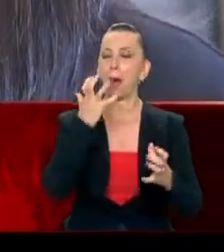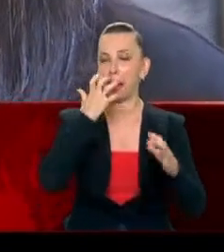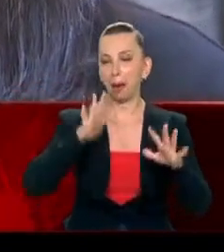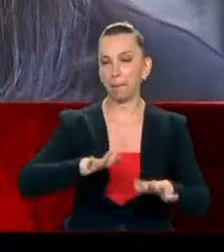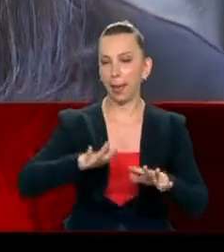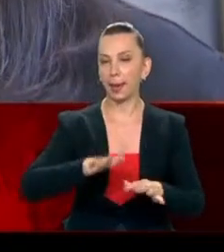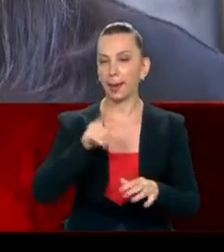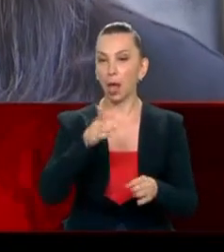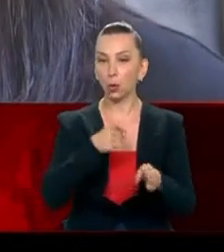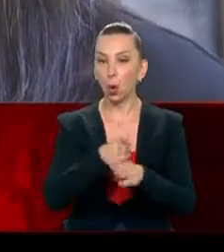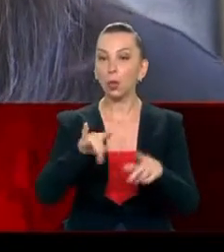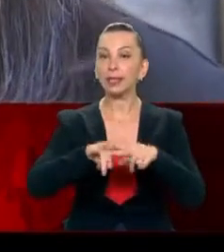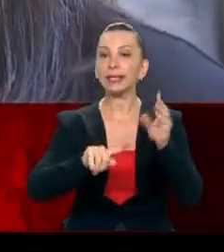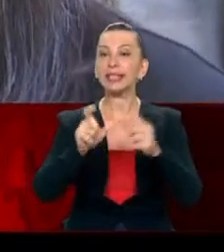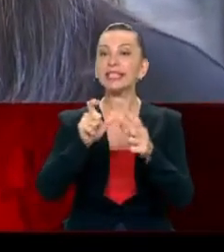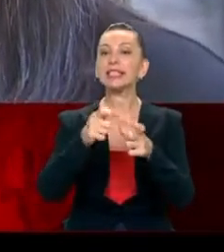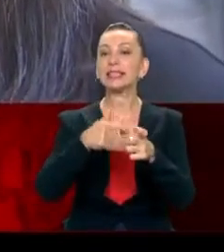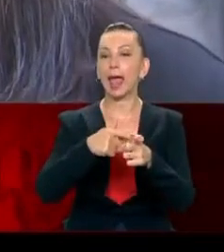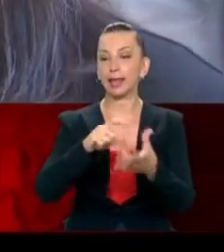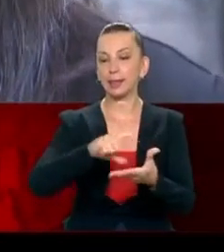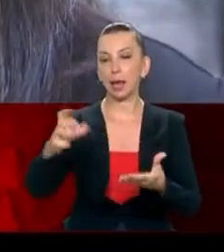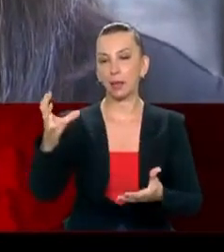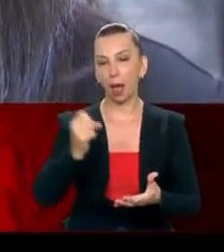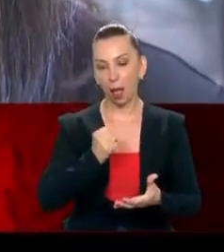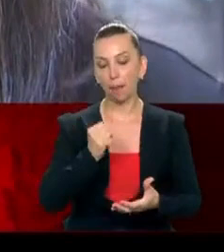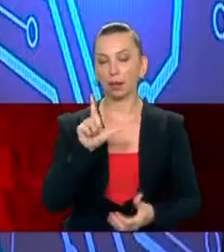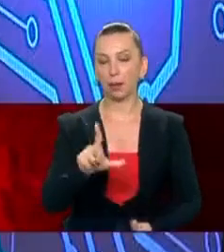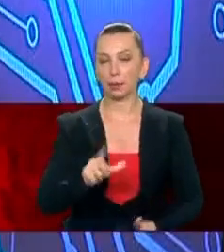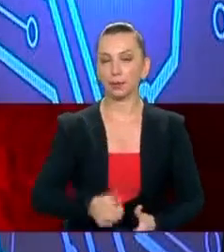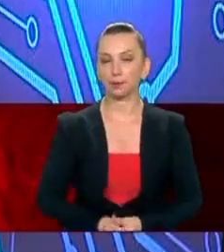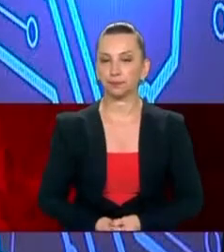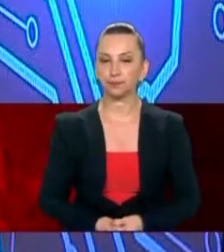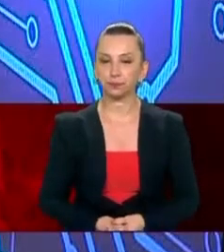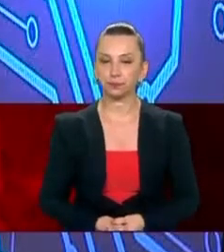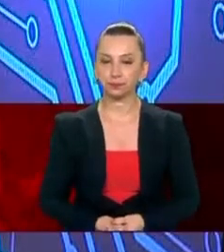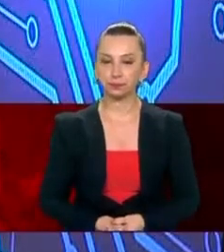ve doğru hisse senetlerinde olmak riski azaltacaktır.